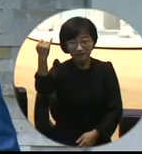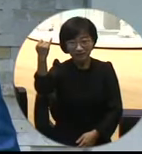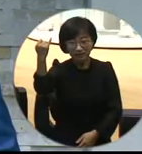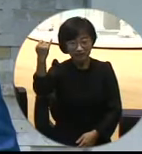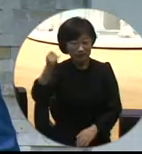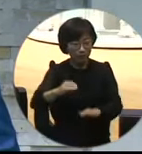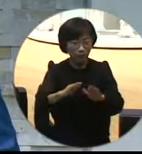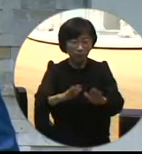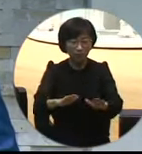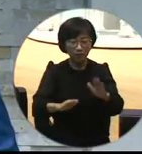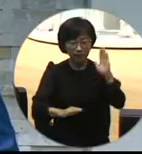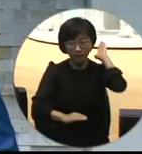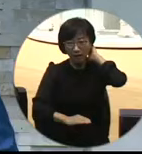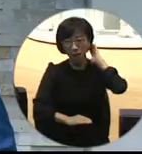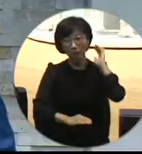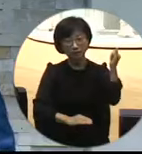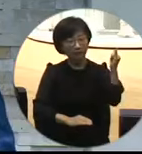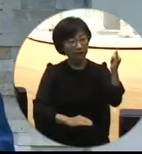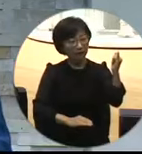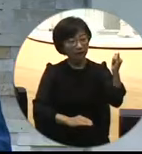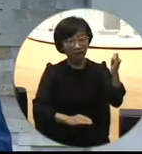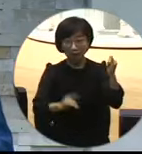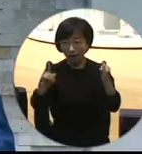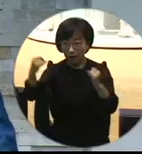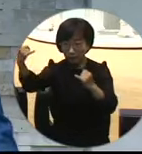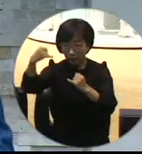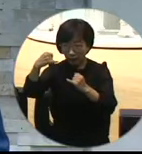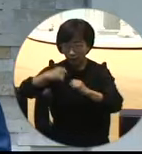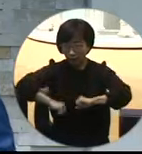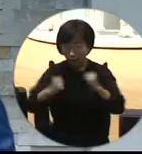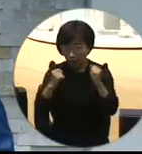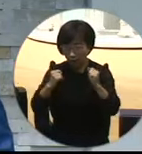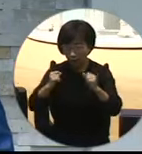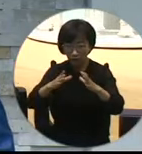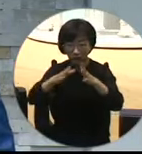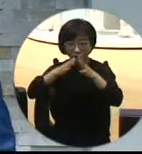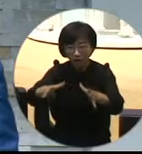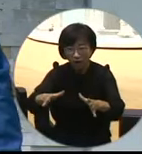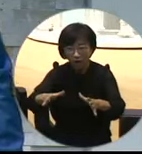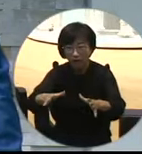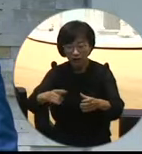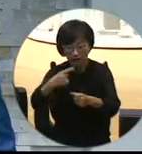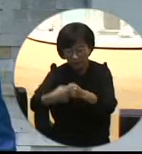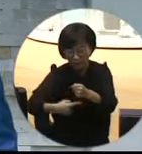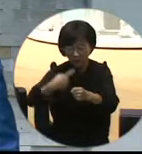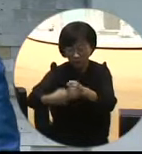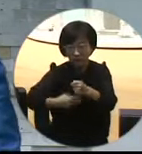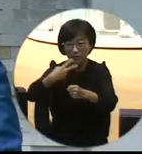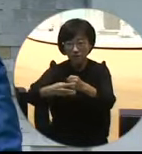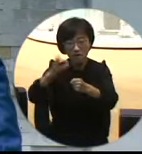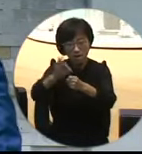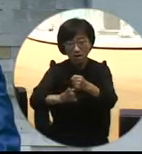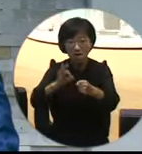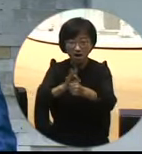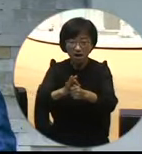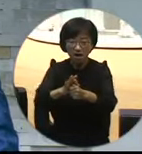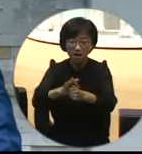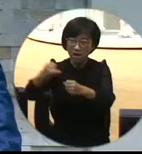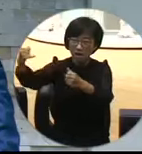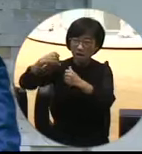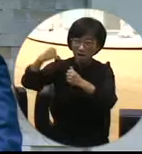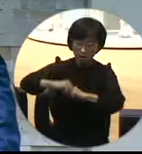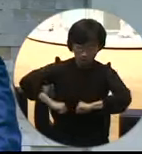어리석은 대통령이 이렇게 그 말을 듣고 수년 수십 년을 그렇게 좌지우지 당했다는 것 자체